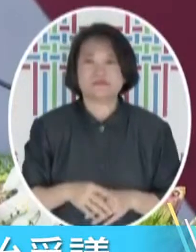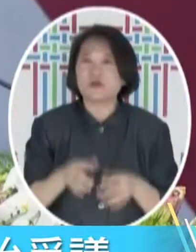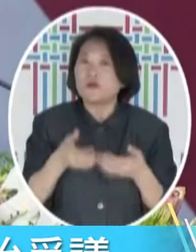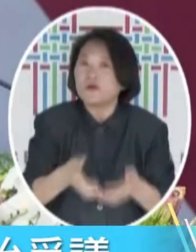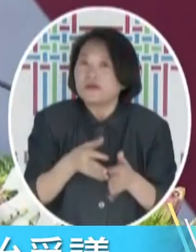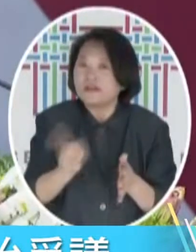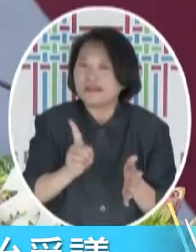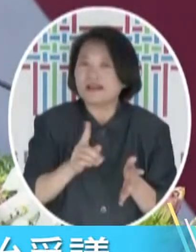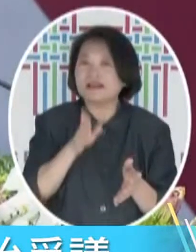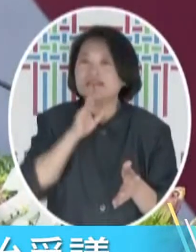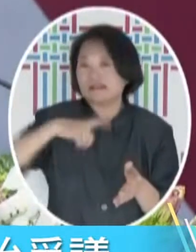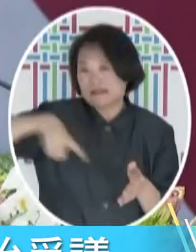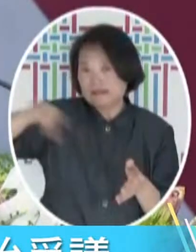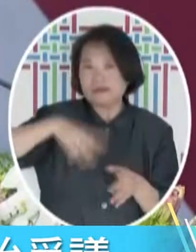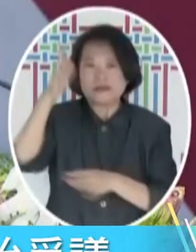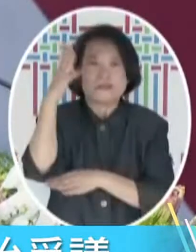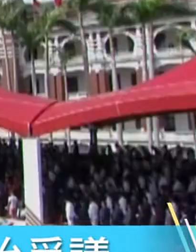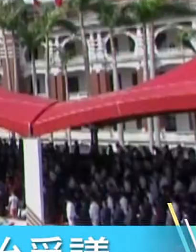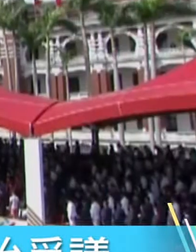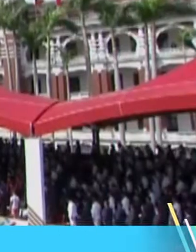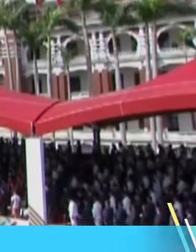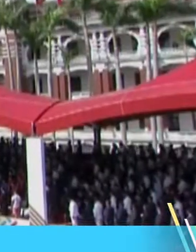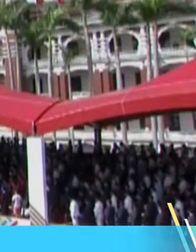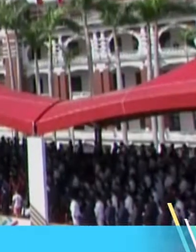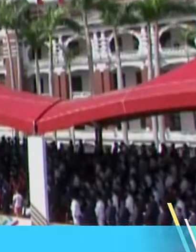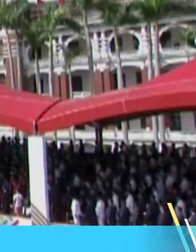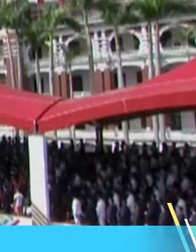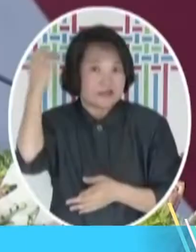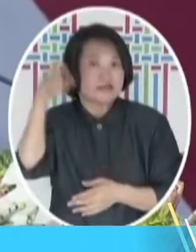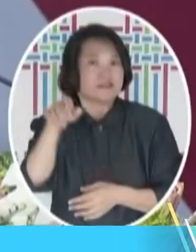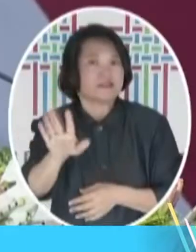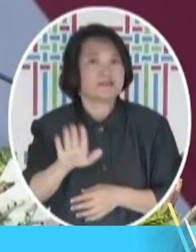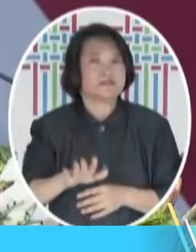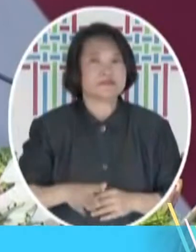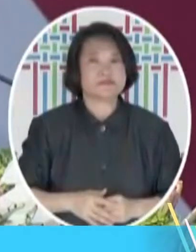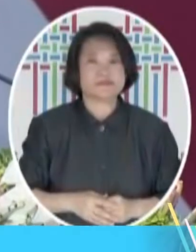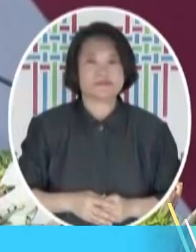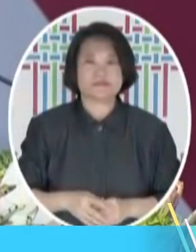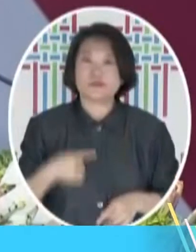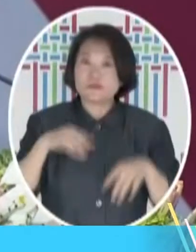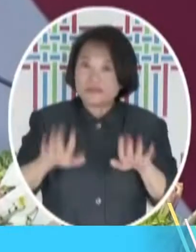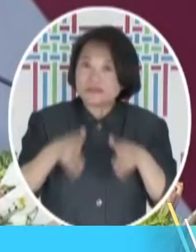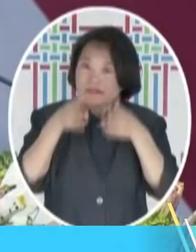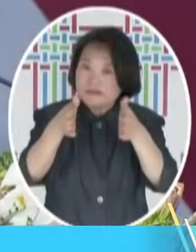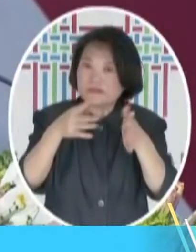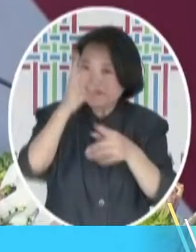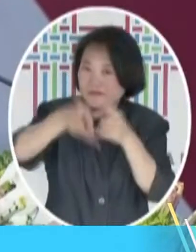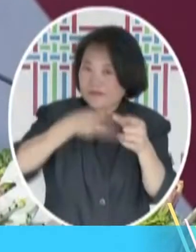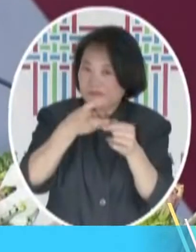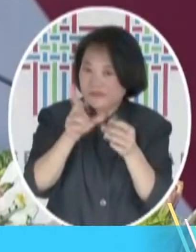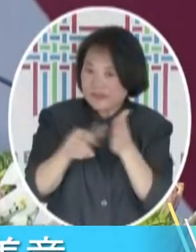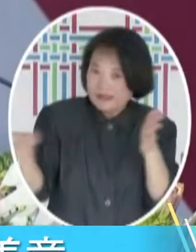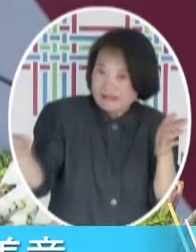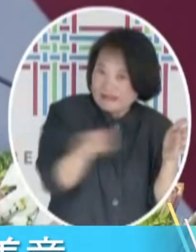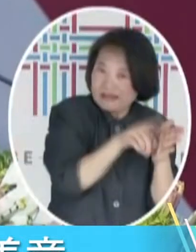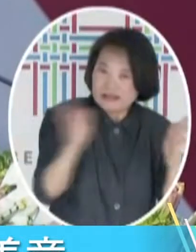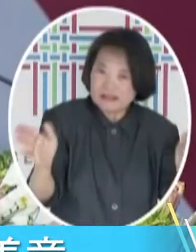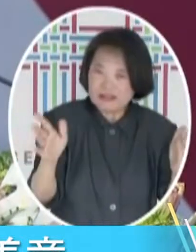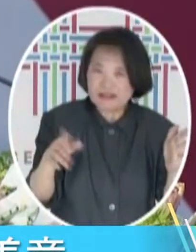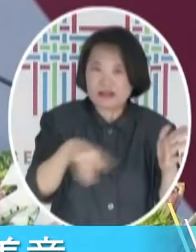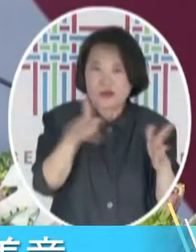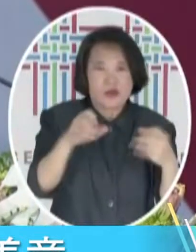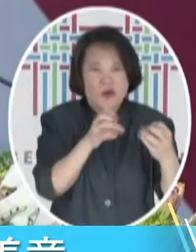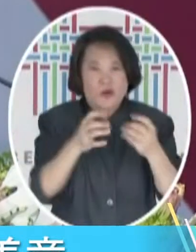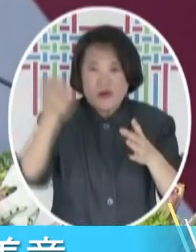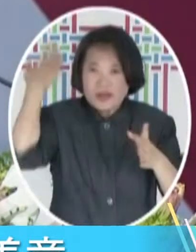键就在双方可以搁置政治争议，实事求是。我们应该珍惜30年来得来不易